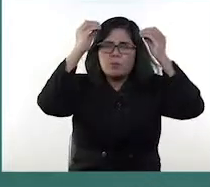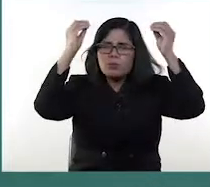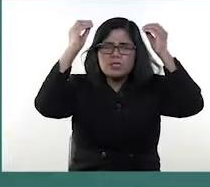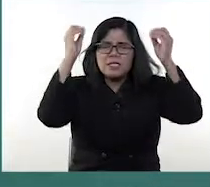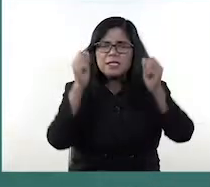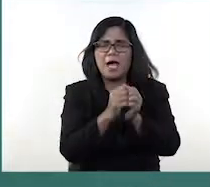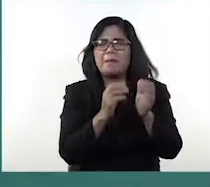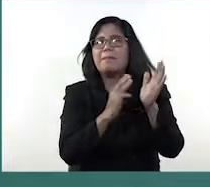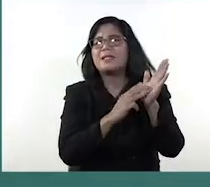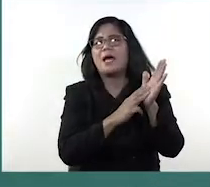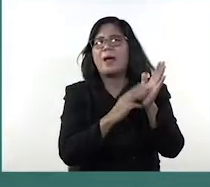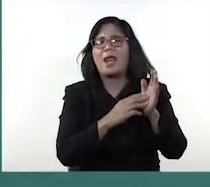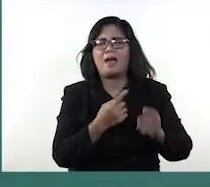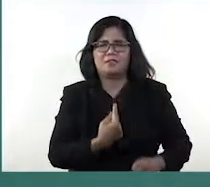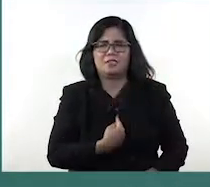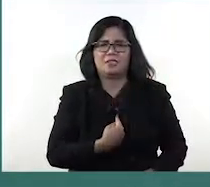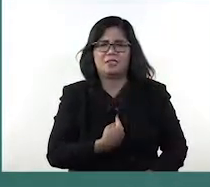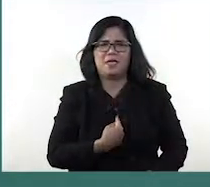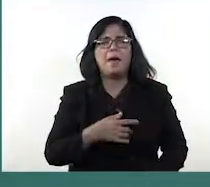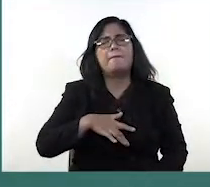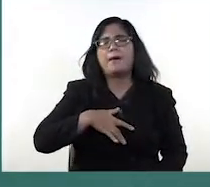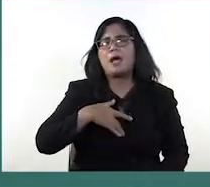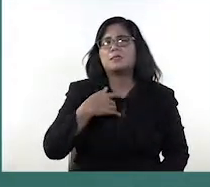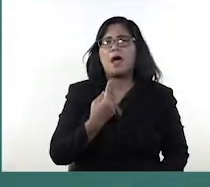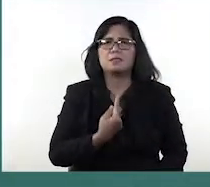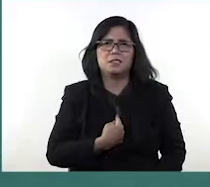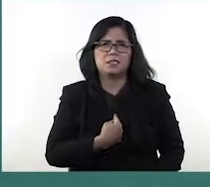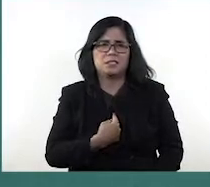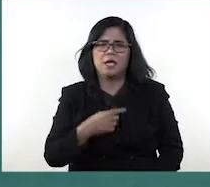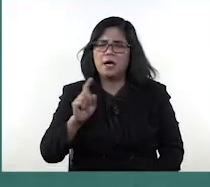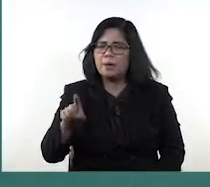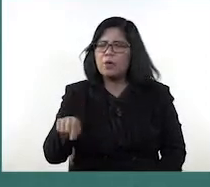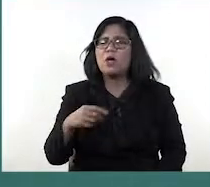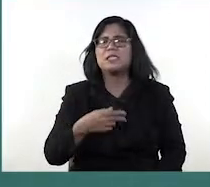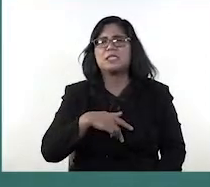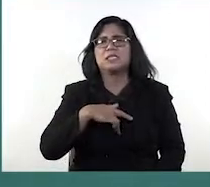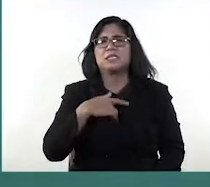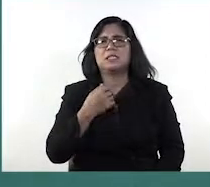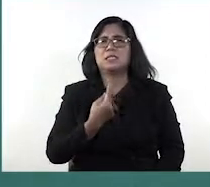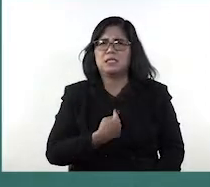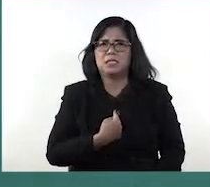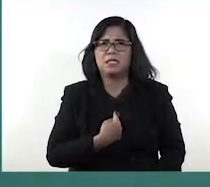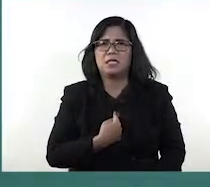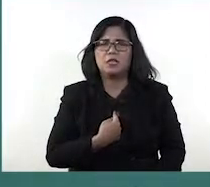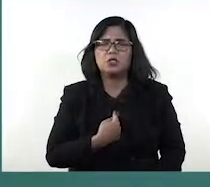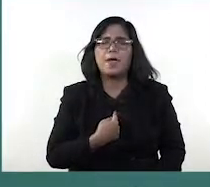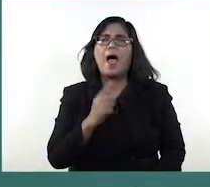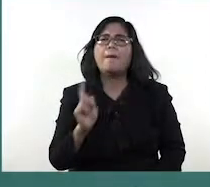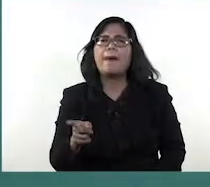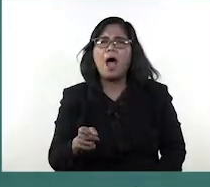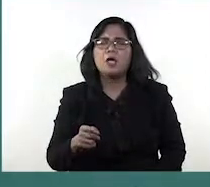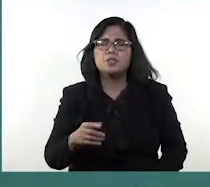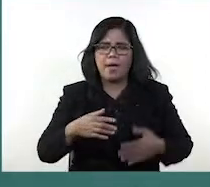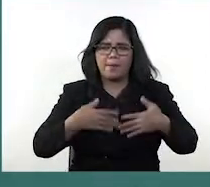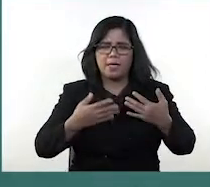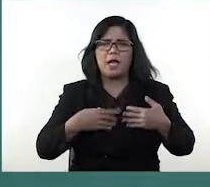soal-soal penghidupannya perasaannya nggak penting Hai kebutuhan yang gak penting supaya dengan demikian dia berkenan kepada